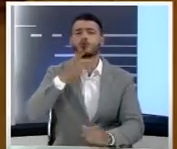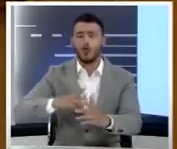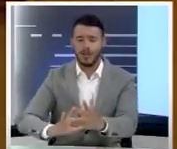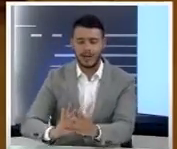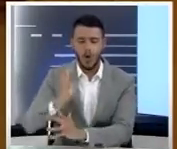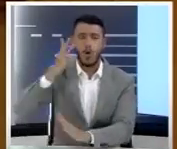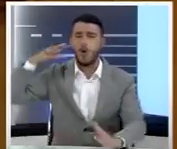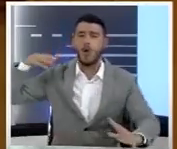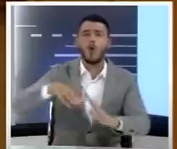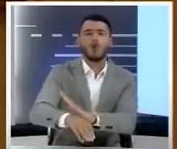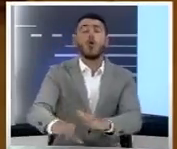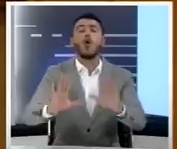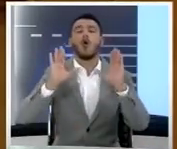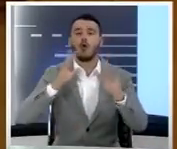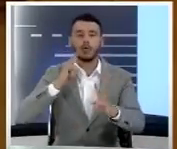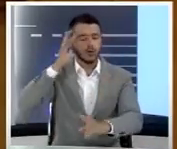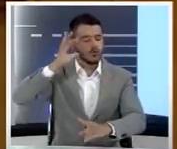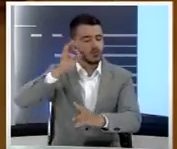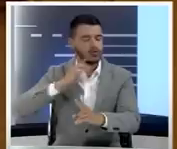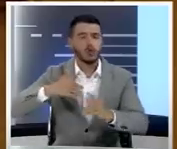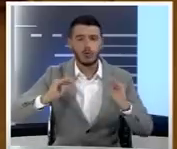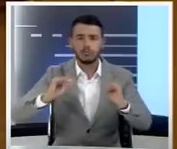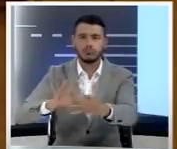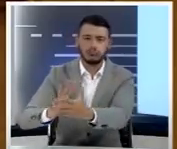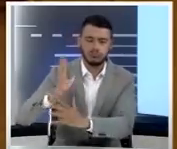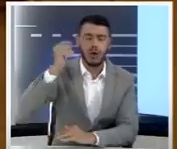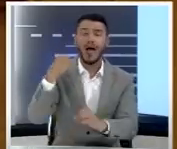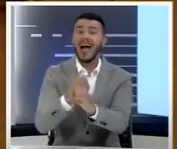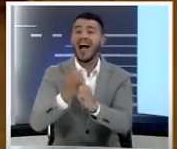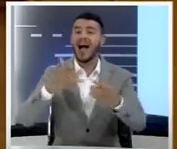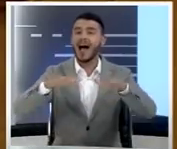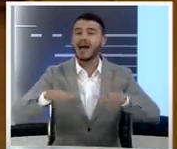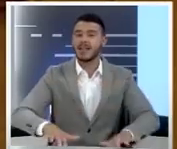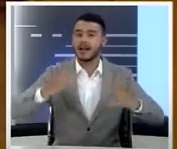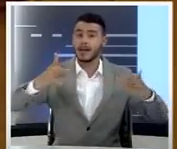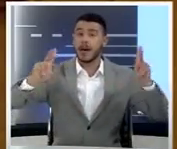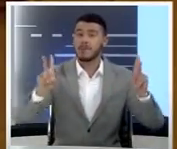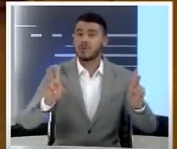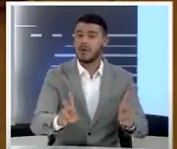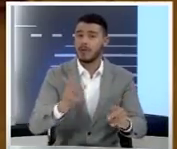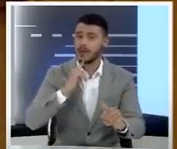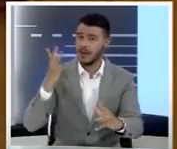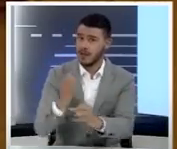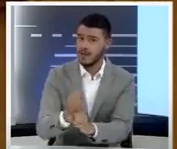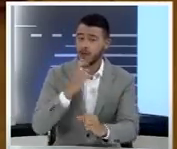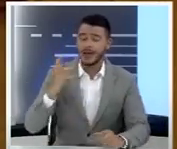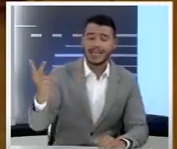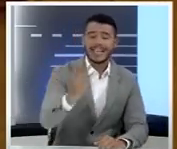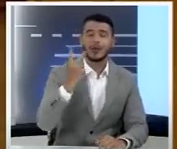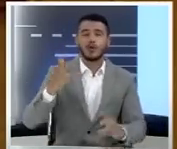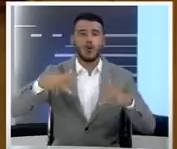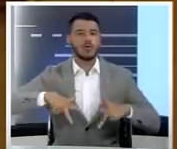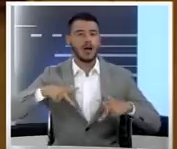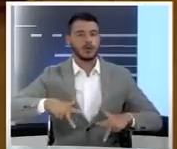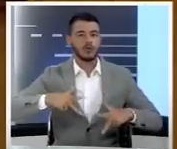Έχουμε αντιστροφή των τάσεων σε ό,τι αφορά την απασχόληση. Αντί αύξηση ανεργίας, έχουμε μείωση της ανεργίας. Και στο κοινωνικό κράτος. Αντί μείωση